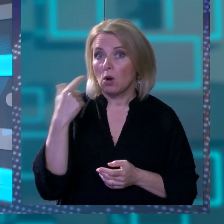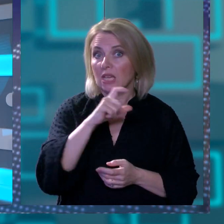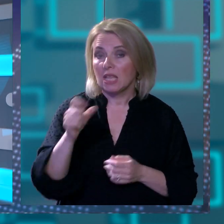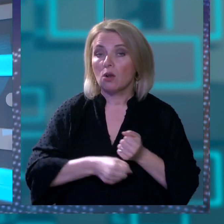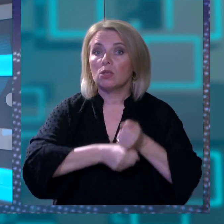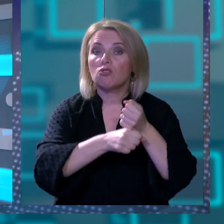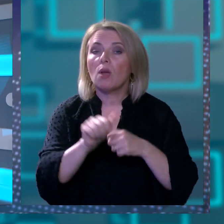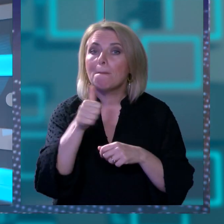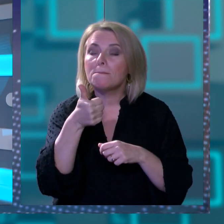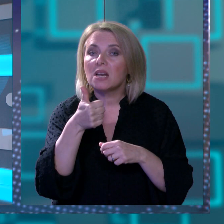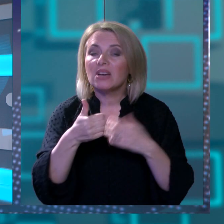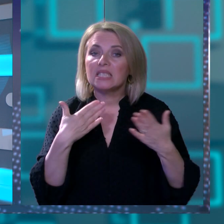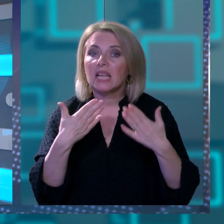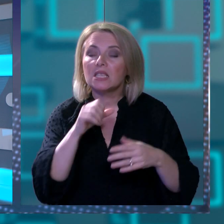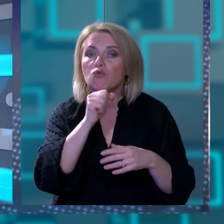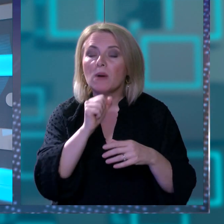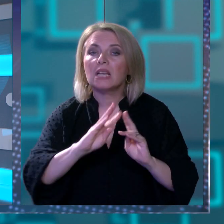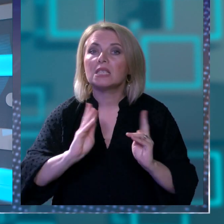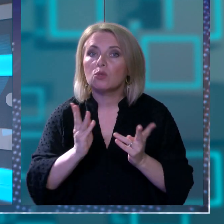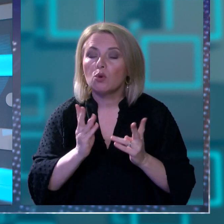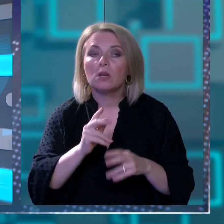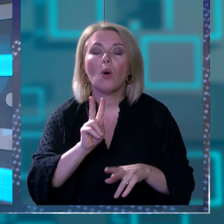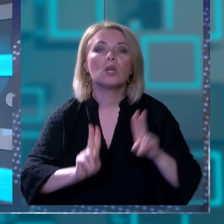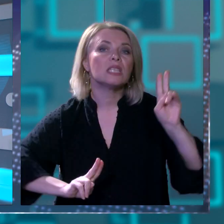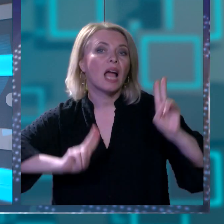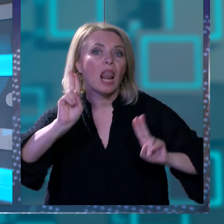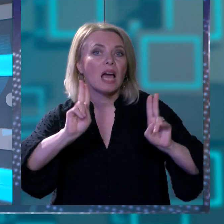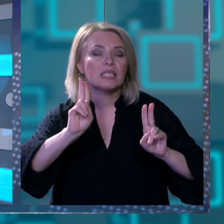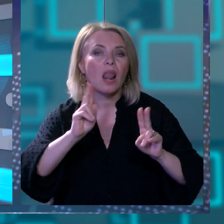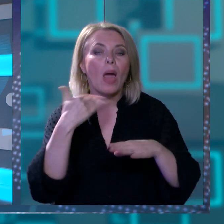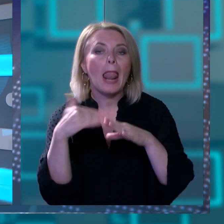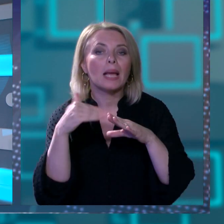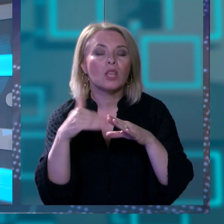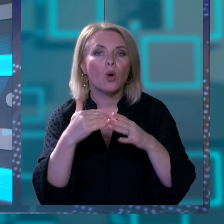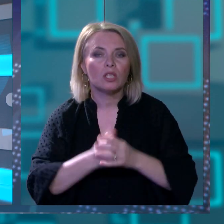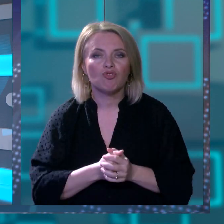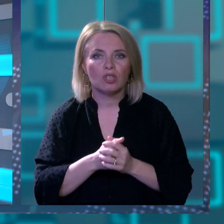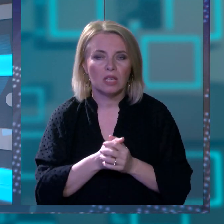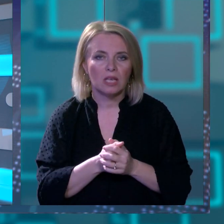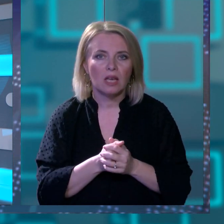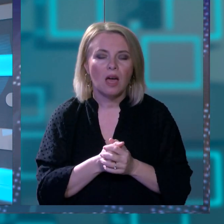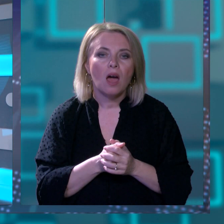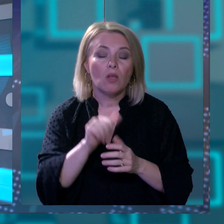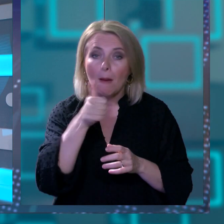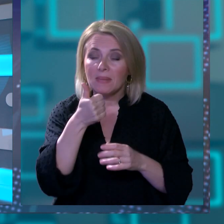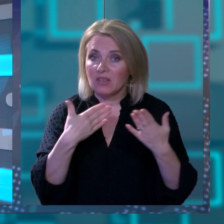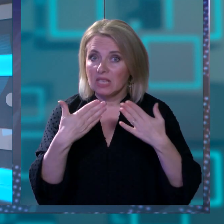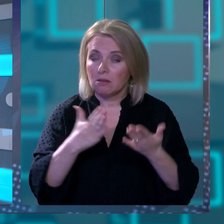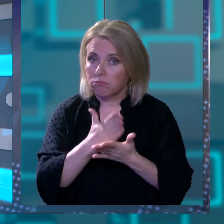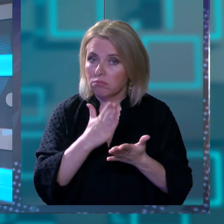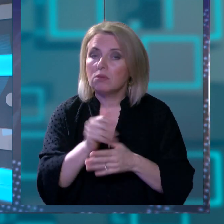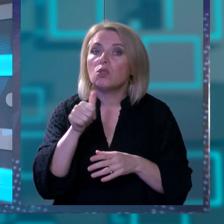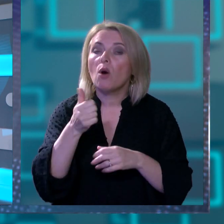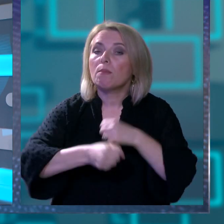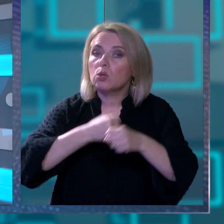Proteklog tjedna održana je prva u povijesti sjednica Županijske skupštine na kojoj se glasovalo elektroničkim putem. Bila je to i prva sjednica na kojoj se primijenio